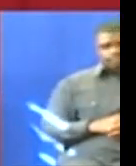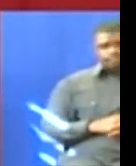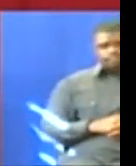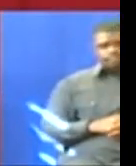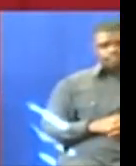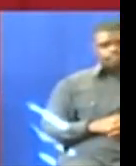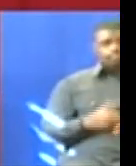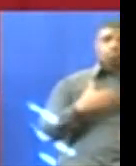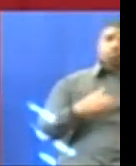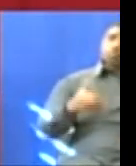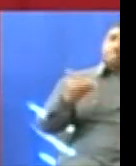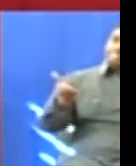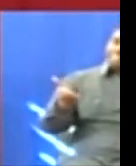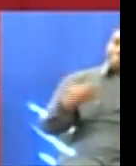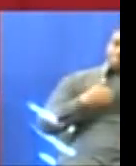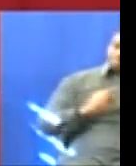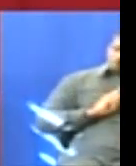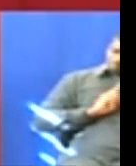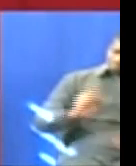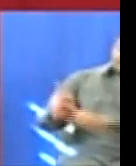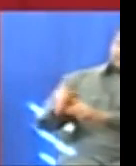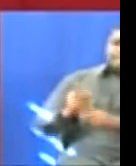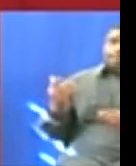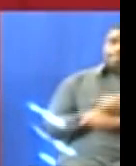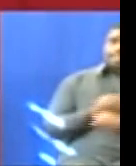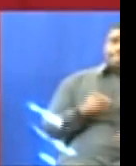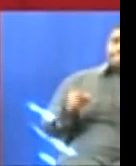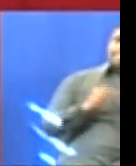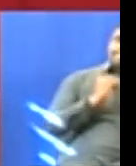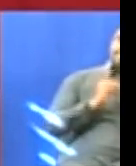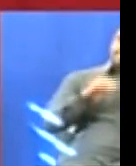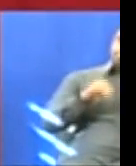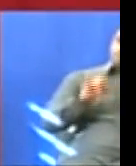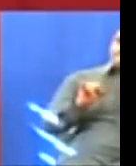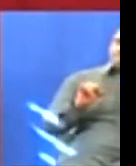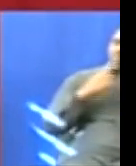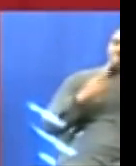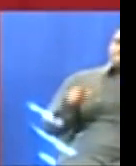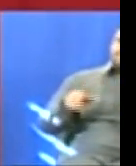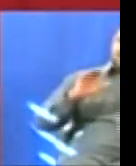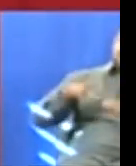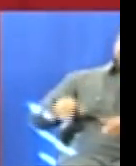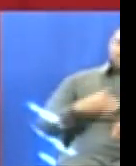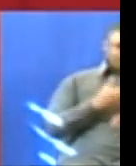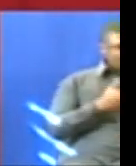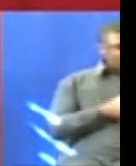Lakini Mheshimiwa Waziri, nilikuja kwako kwa ajili ya kupata ile meli ya DMY. Ukaniambia hii meli achana nayo, tutakujengea